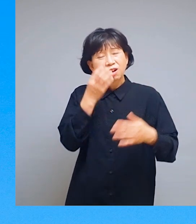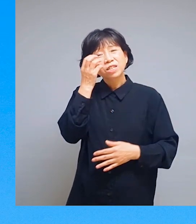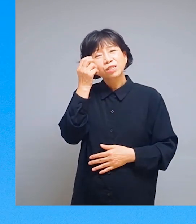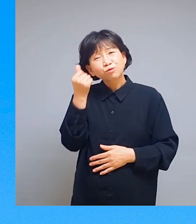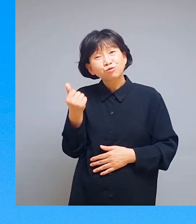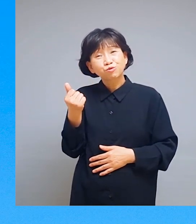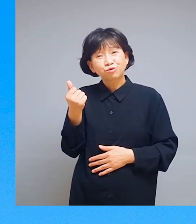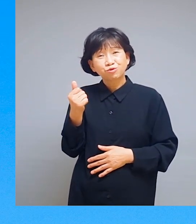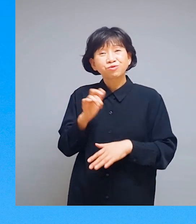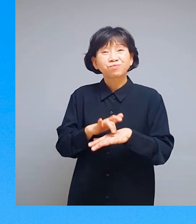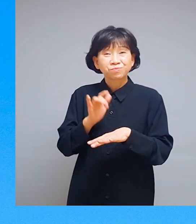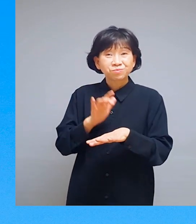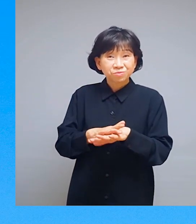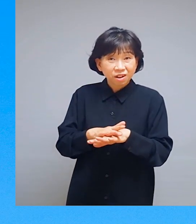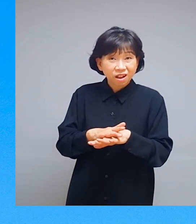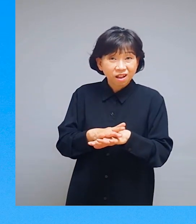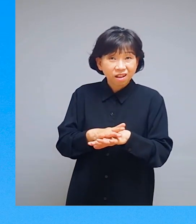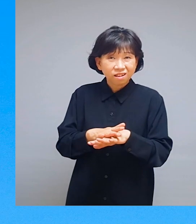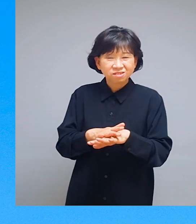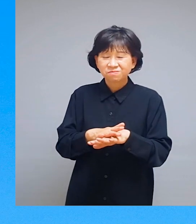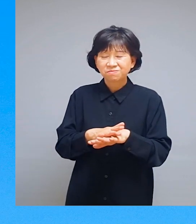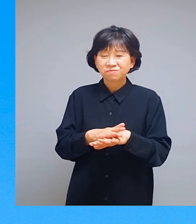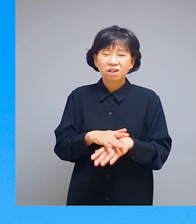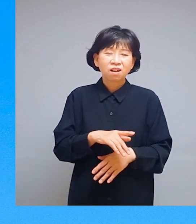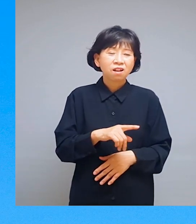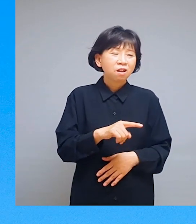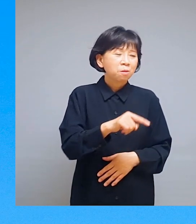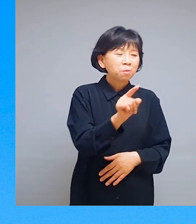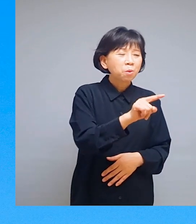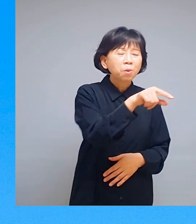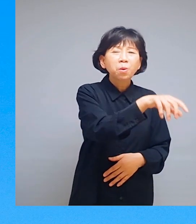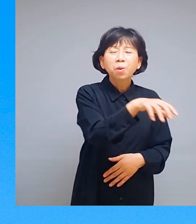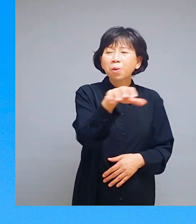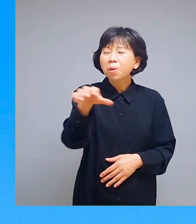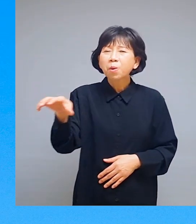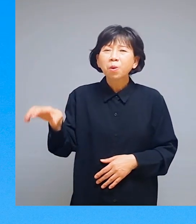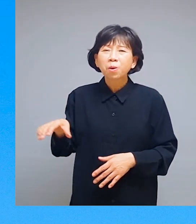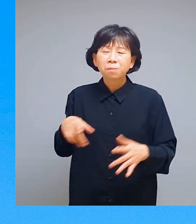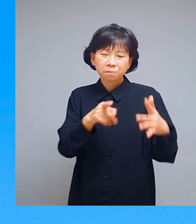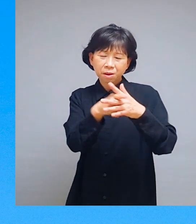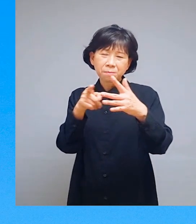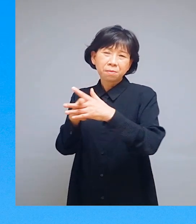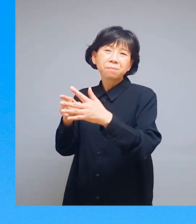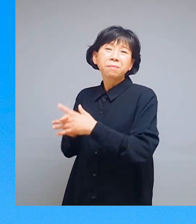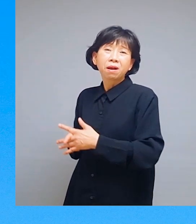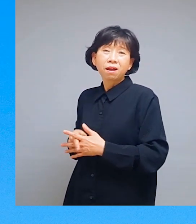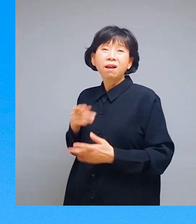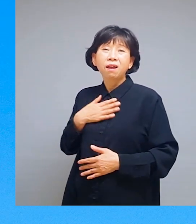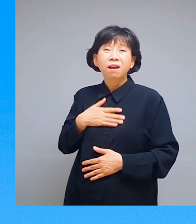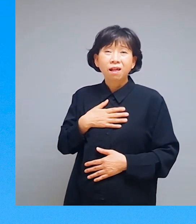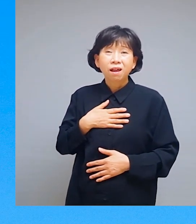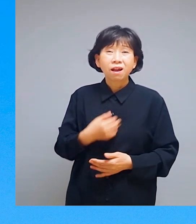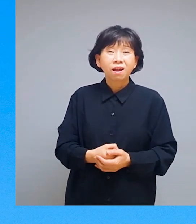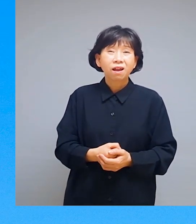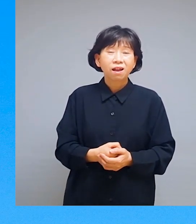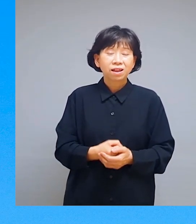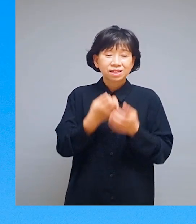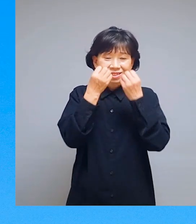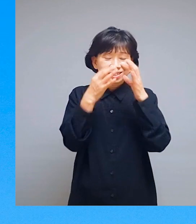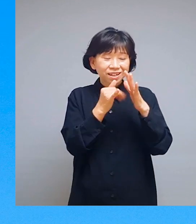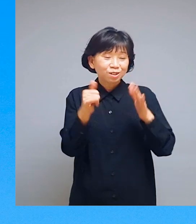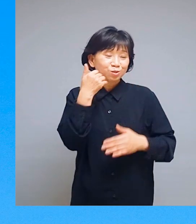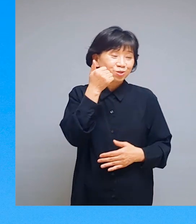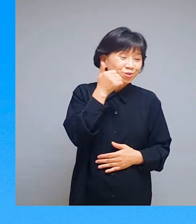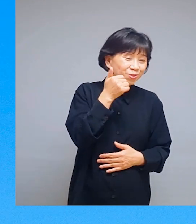아시고 계세요. 교회 오면 어디에 뭐가 있다, 어디에 뭐가 있다, 우리 교회 장소들을 다 알고 계시죠. 누가 새 가족이